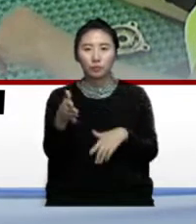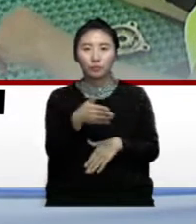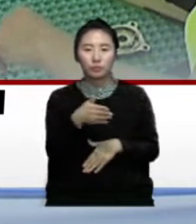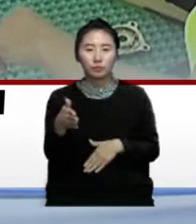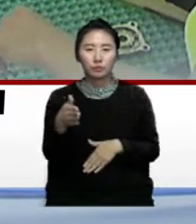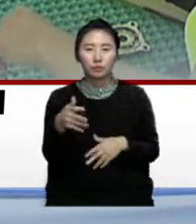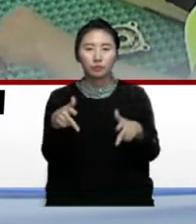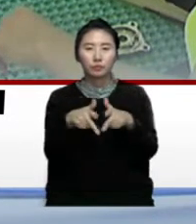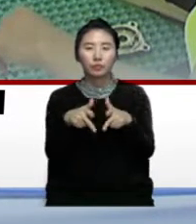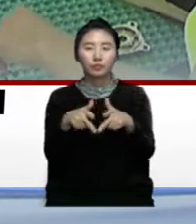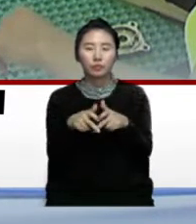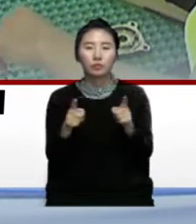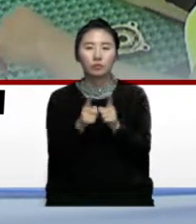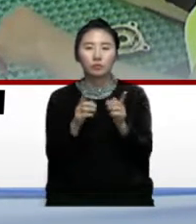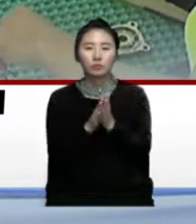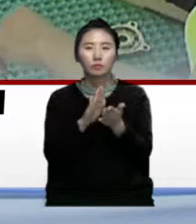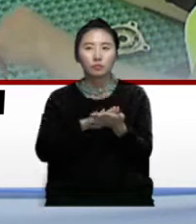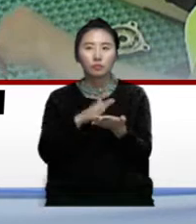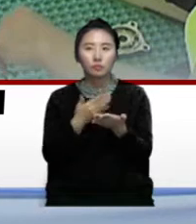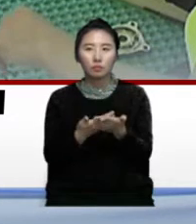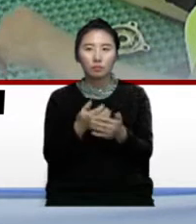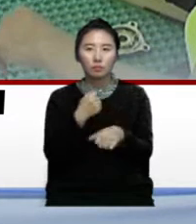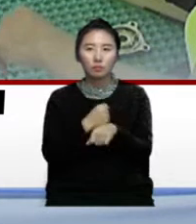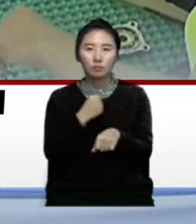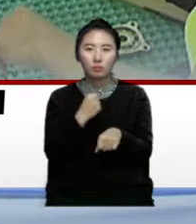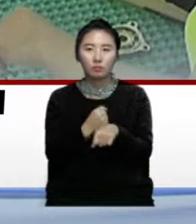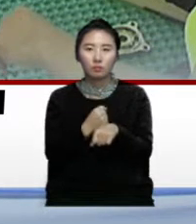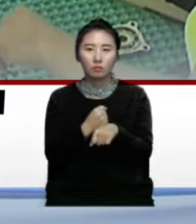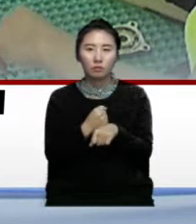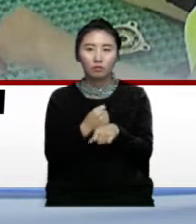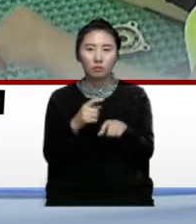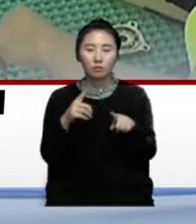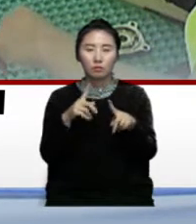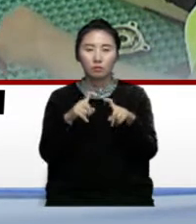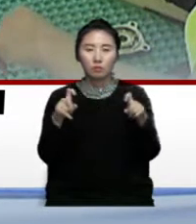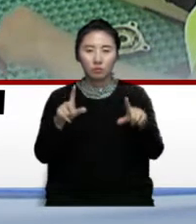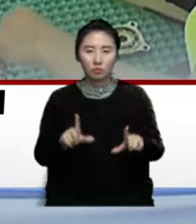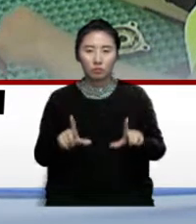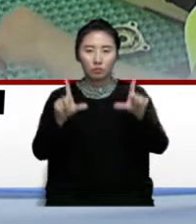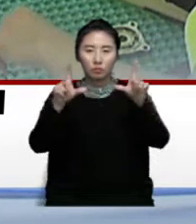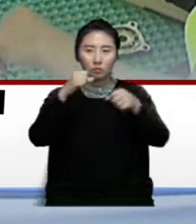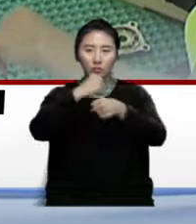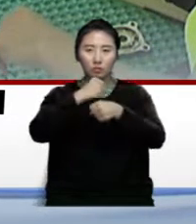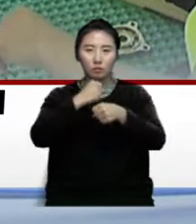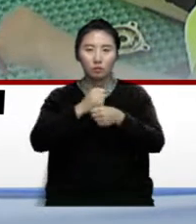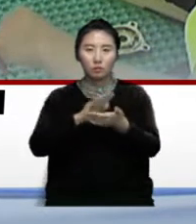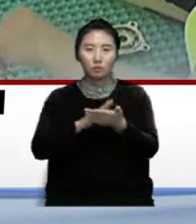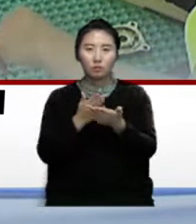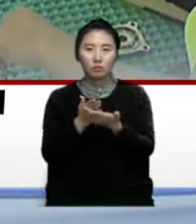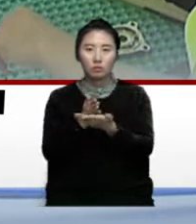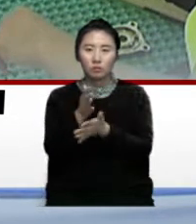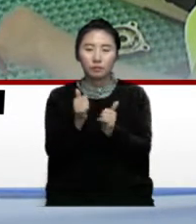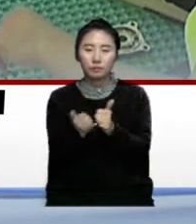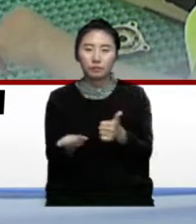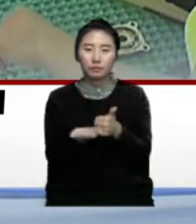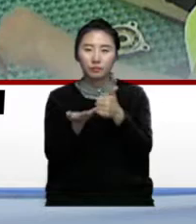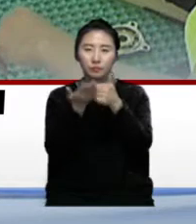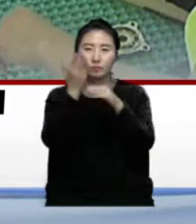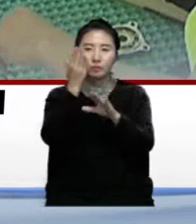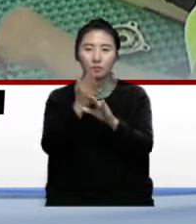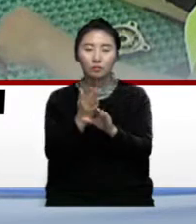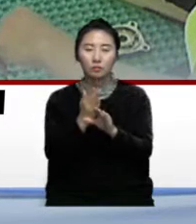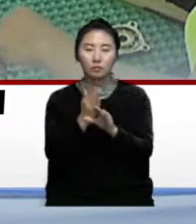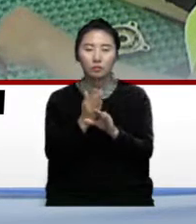없다시피해 장애인들이 직접 고쳤어야만 했습니다. 이에 성동구가 양성소를 만들면서 수리 전문가를 배출하고